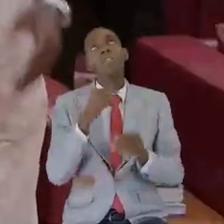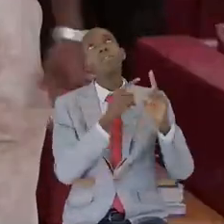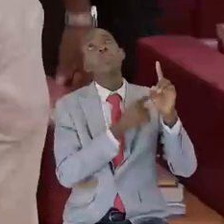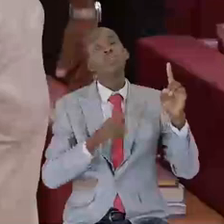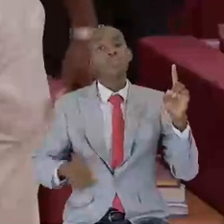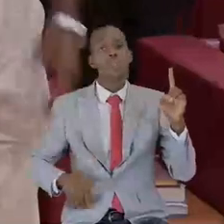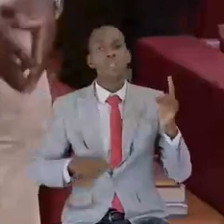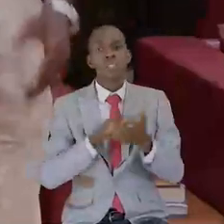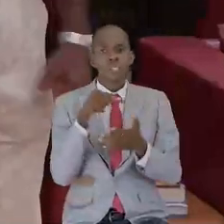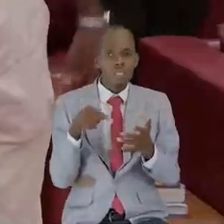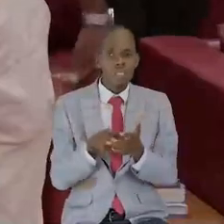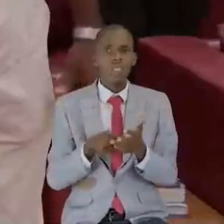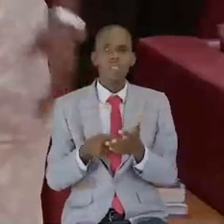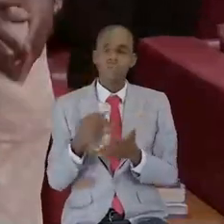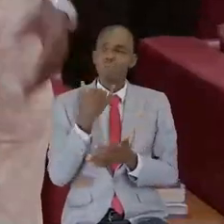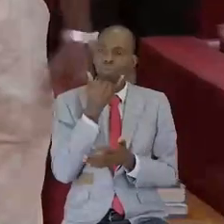cela doit partir.